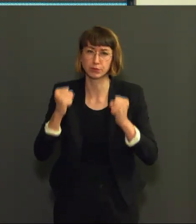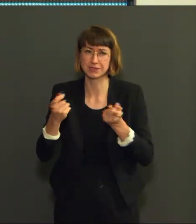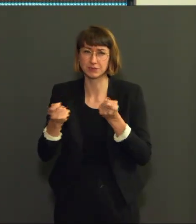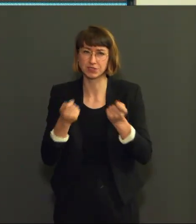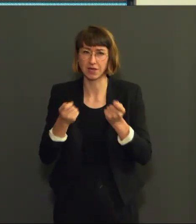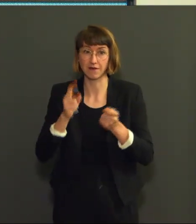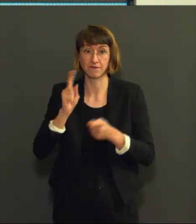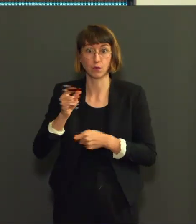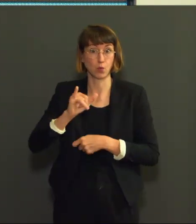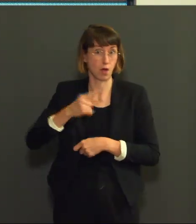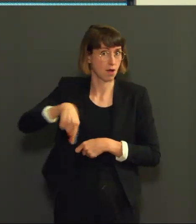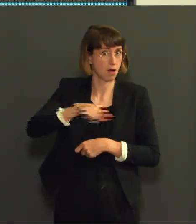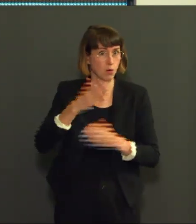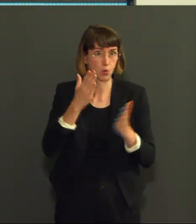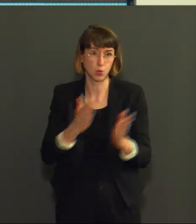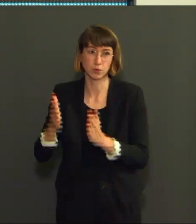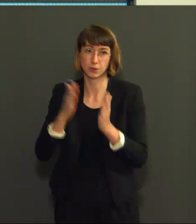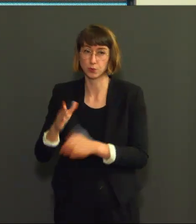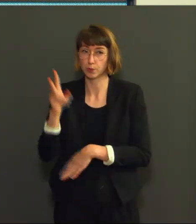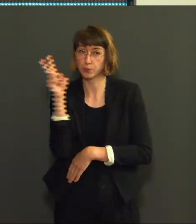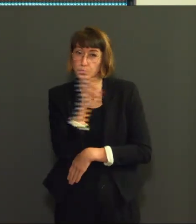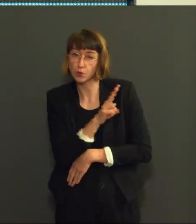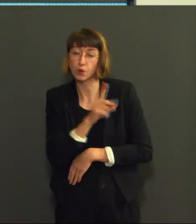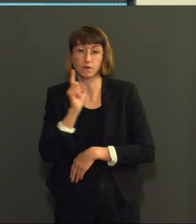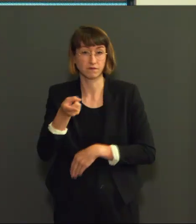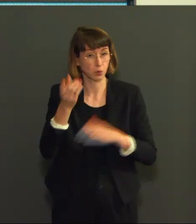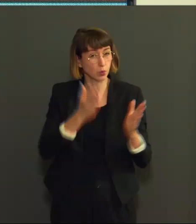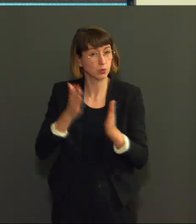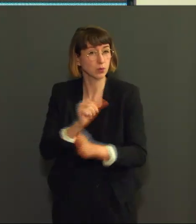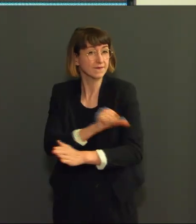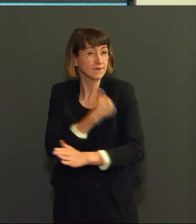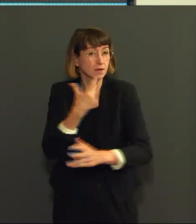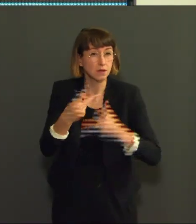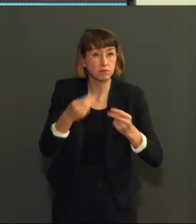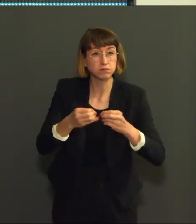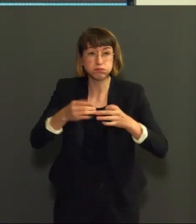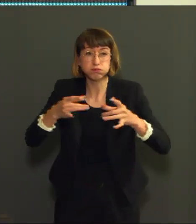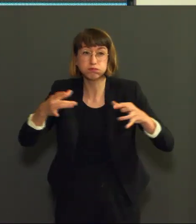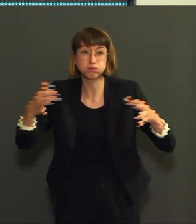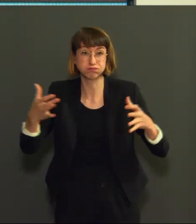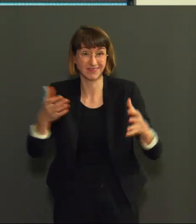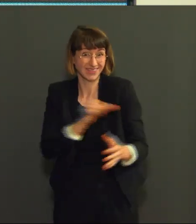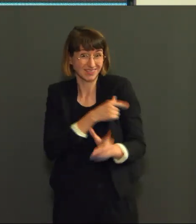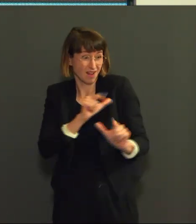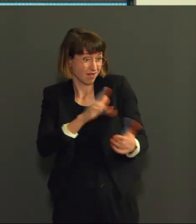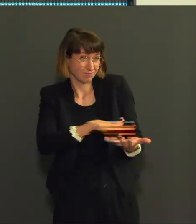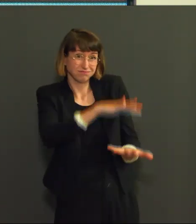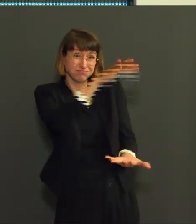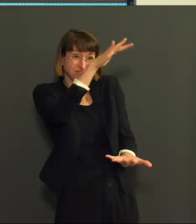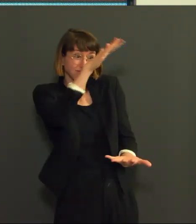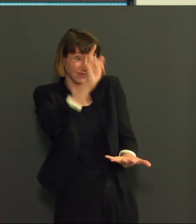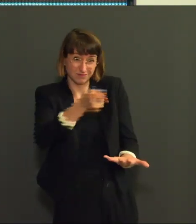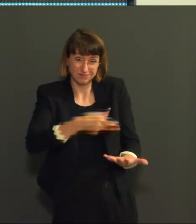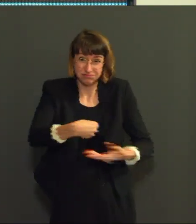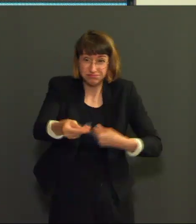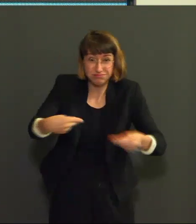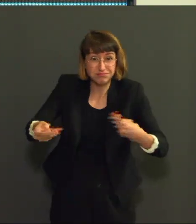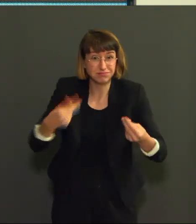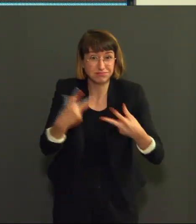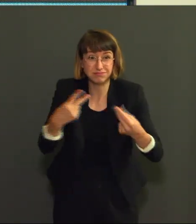vaccinale continue à augmenter, les vaccins sont là, mais il faut des bras et des épaules tendus pour les recevoir, l'impact de ce variant pourra et